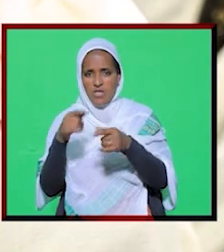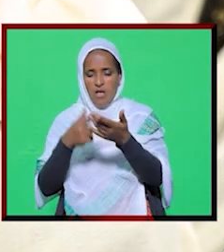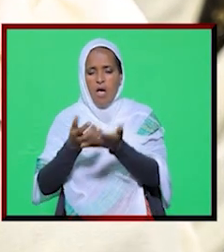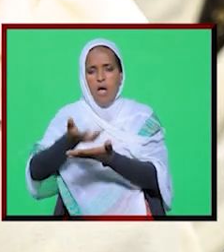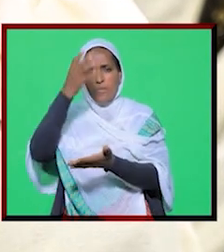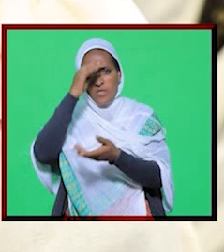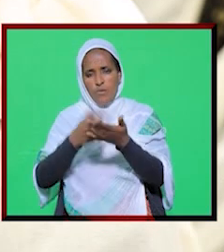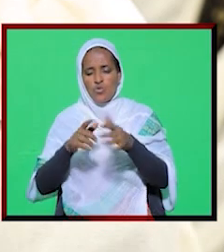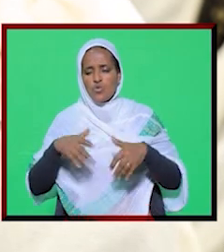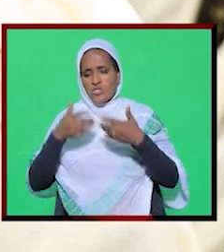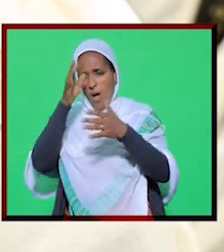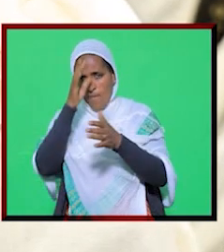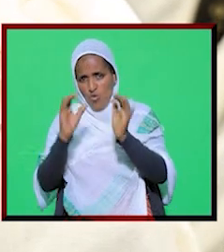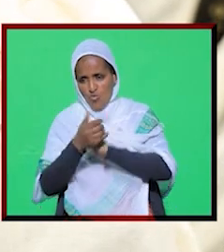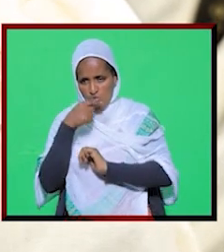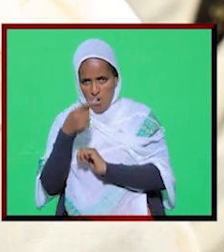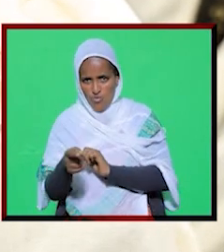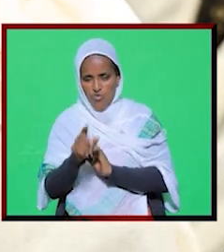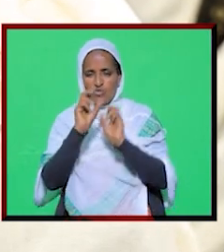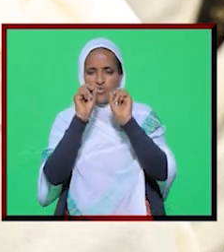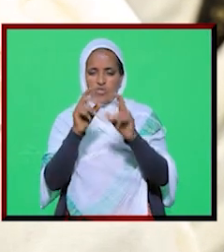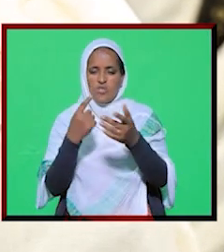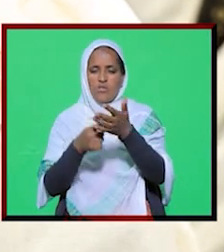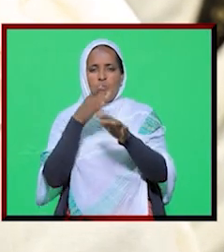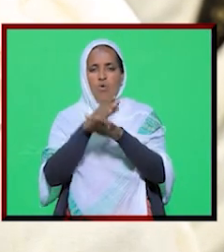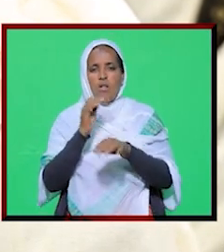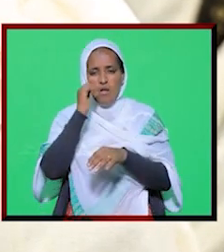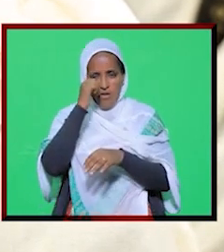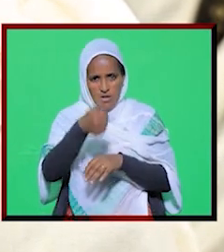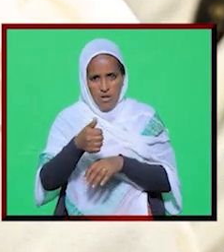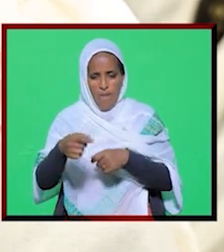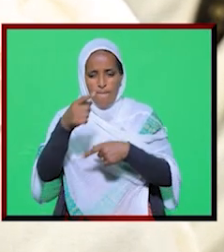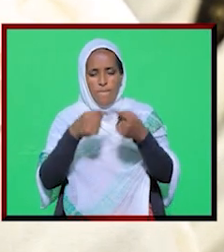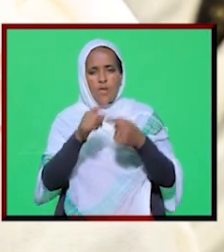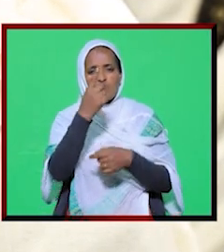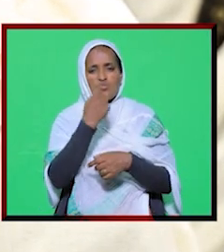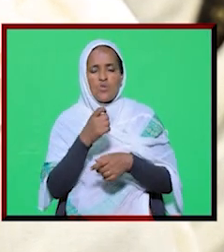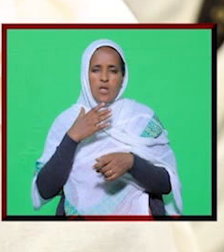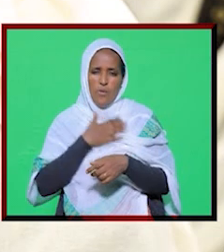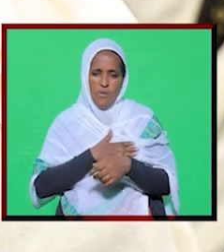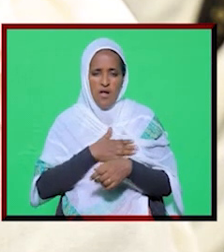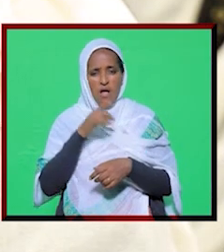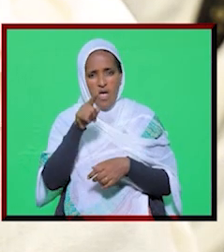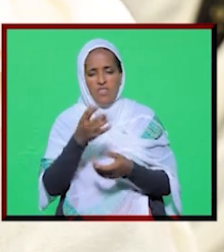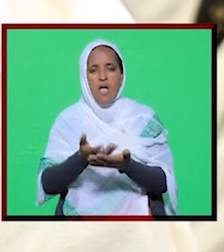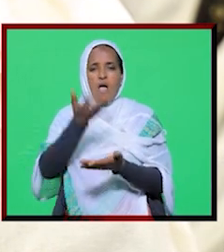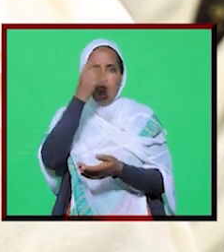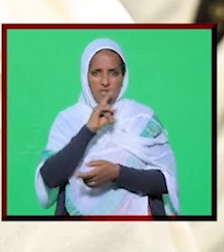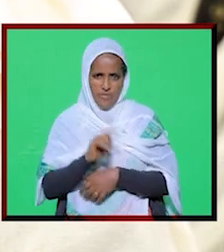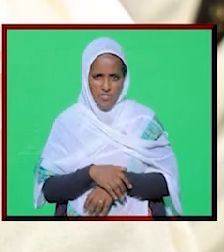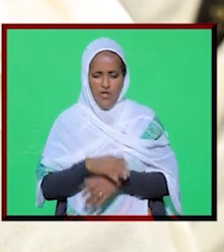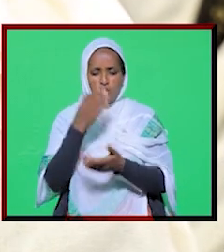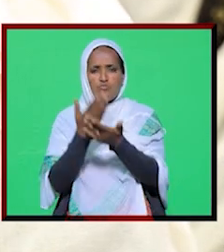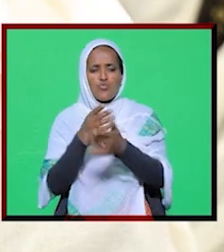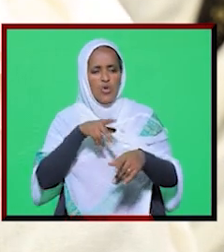ሰው ንስሐ አባት ሁኑኝ አላቸው፣ ንስሐ አባት ሆኑት። ከዚያ በማግስቱ መጡና ምን አሉት? እንደው እባክህ አንተ ባለጠጋ ነህ፣